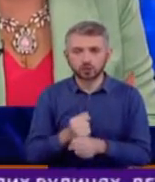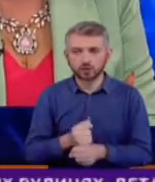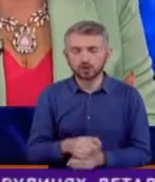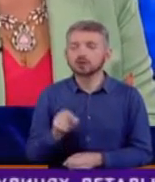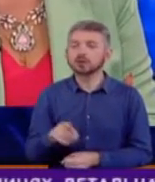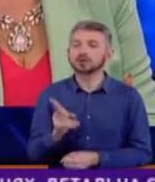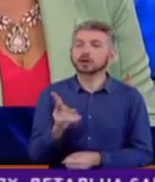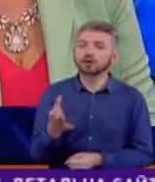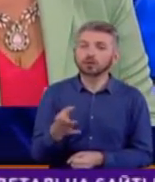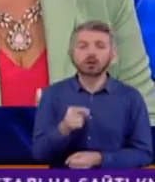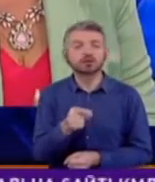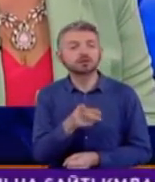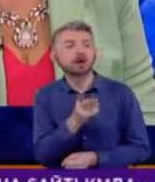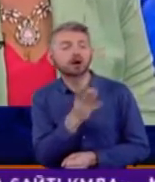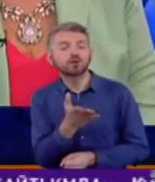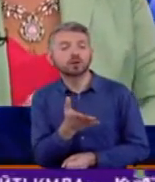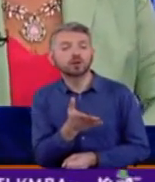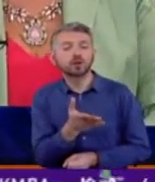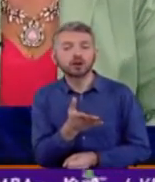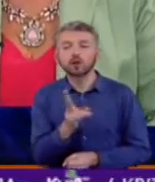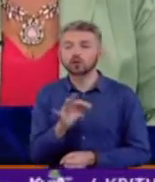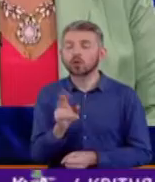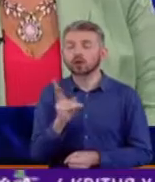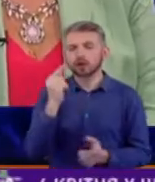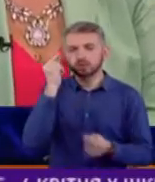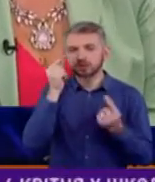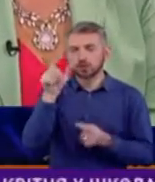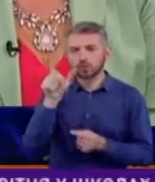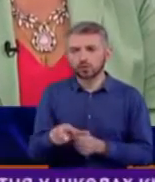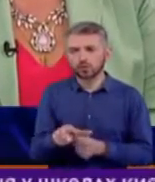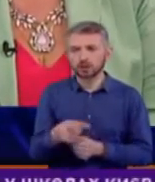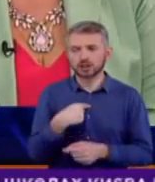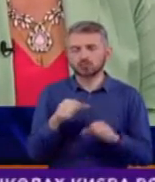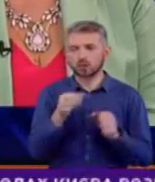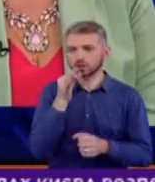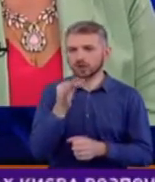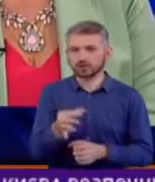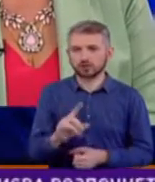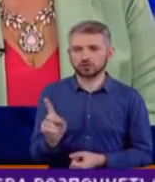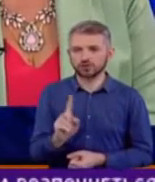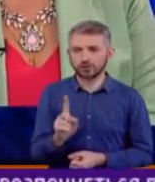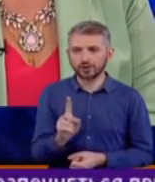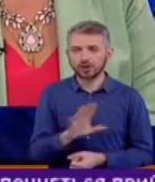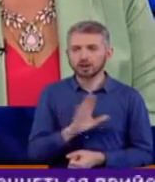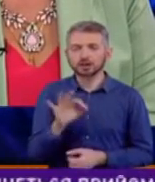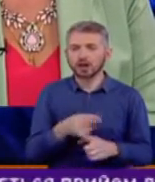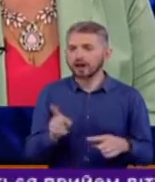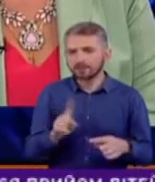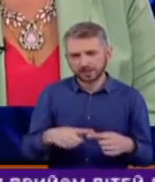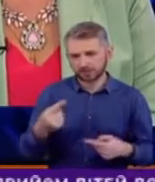за кого? Ты за кого? Но как психолог, Василий, я могу сказать, что не об этом